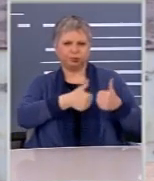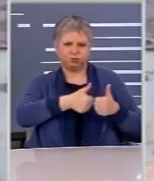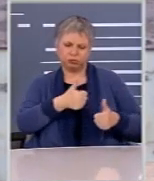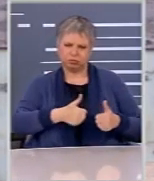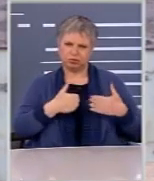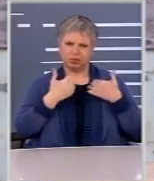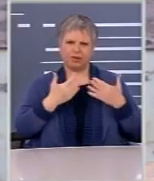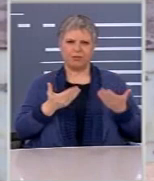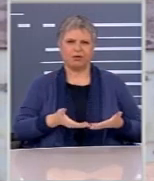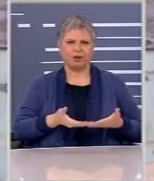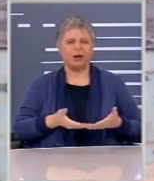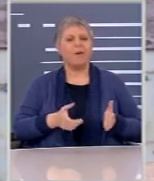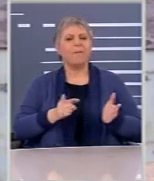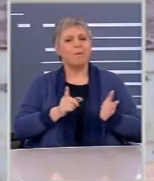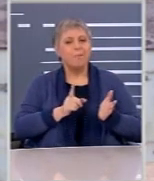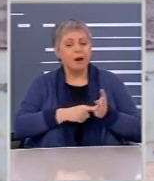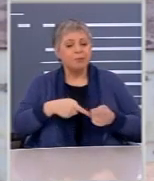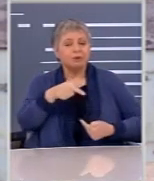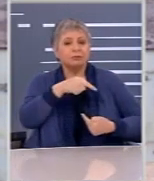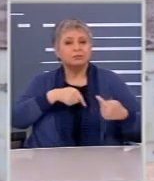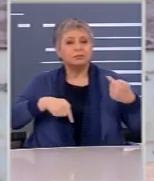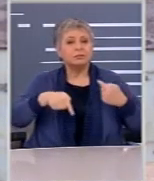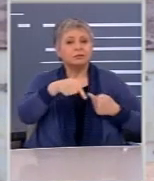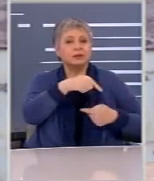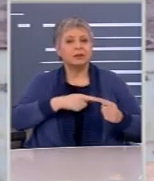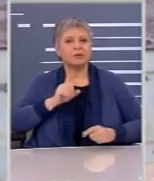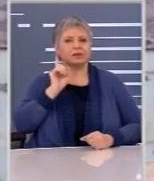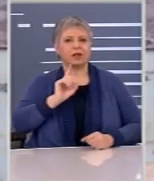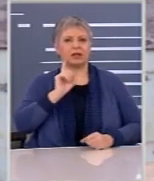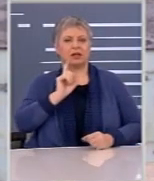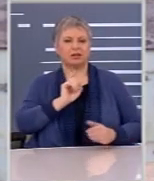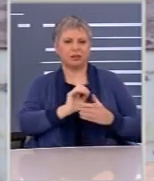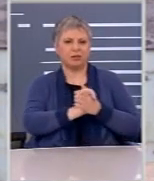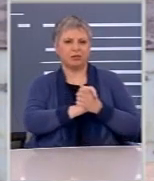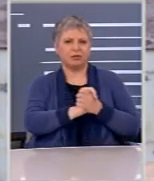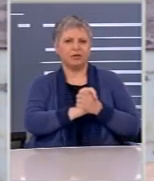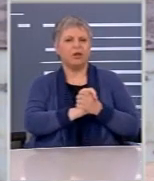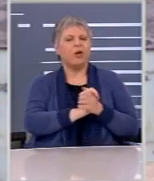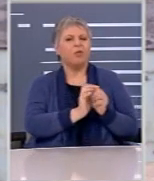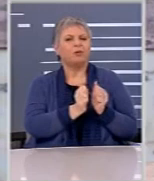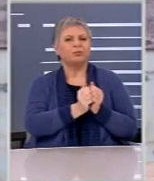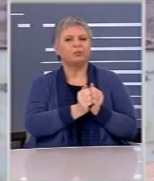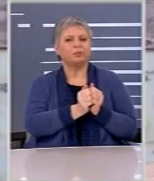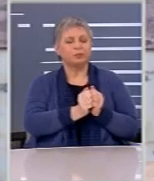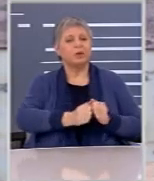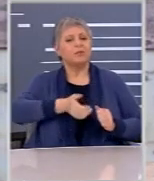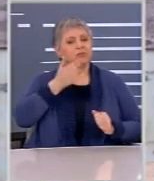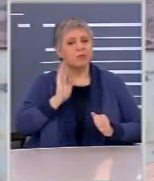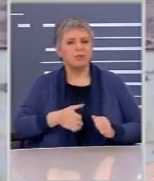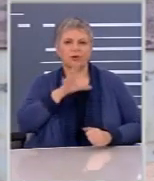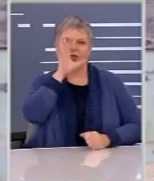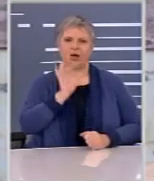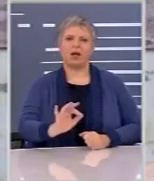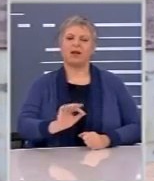είναι γυναίκες που θα χτίζουν σχέσεις συντροφικές, που θα μπορούν πράγματι να